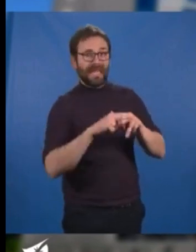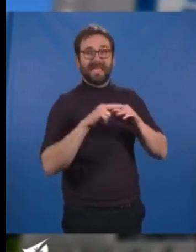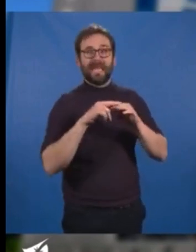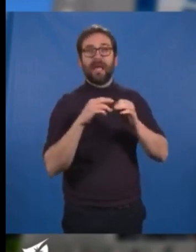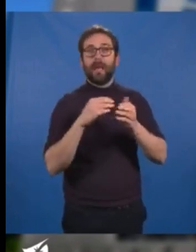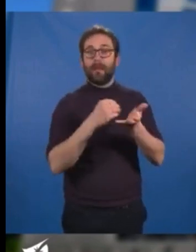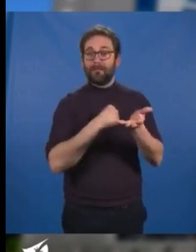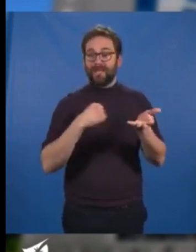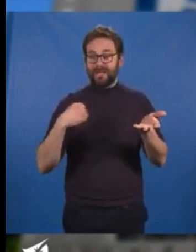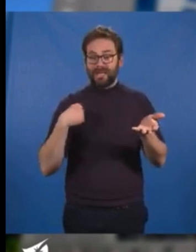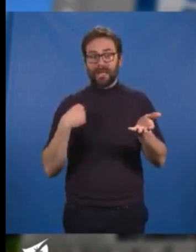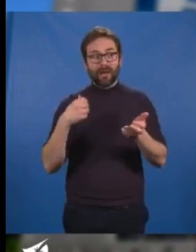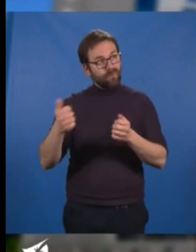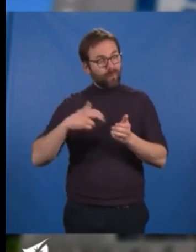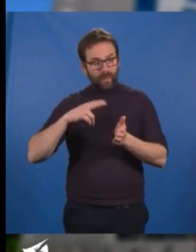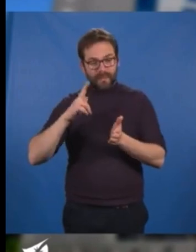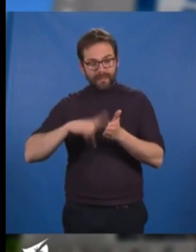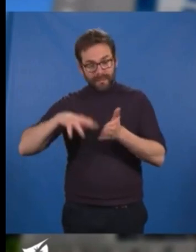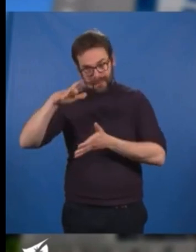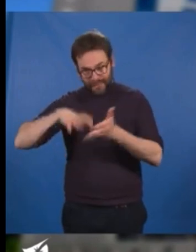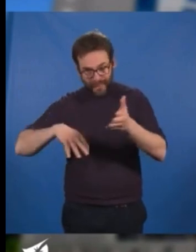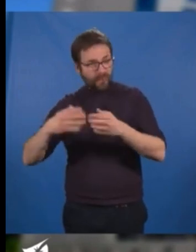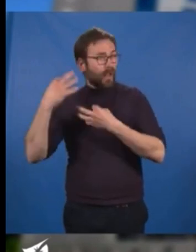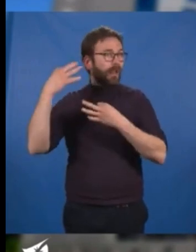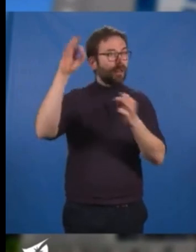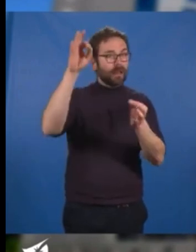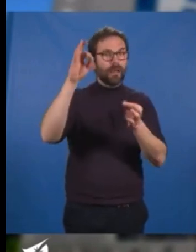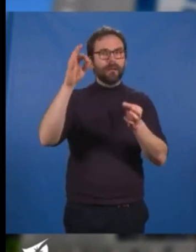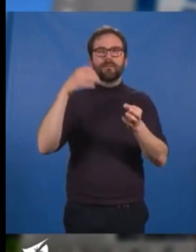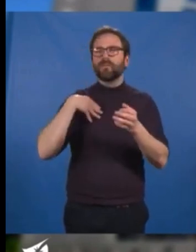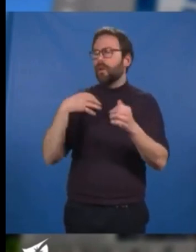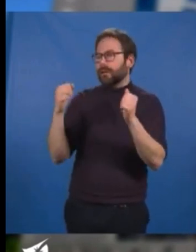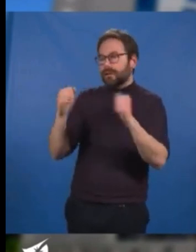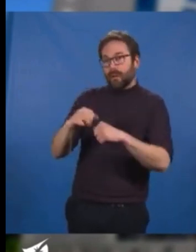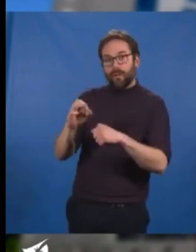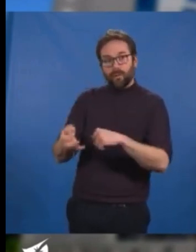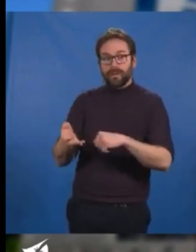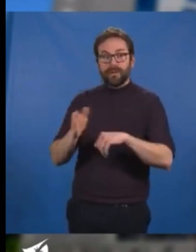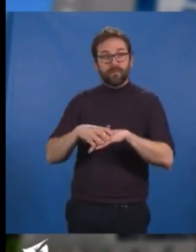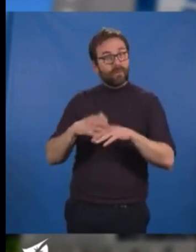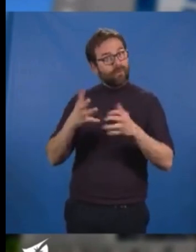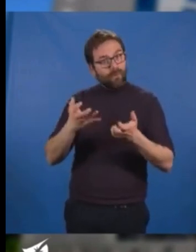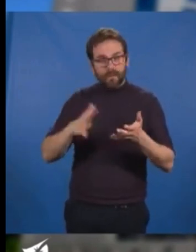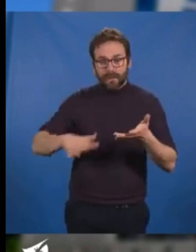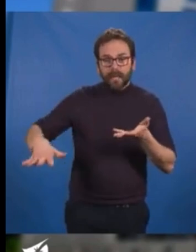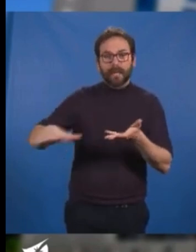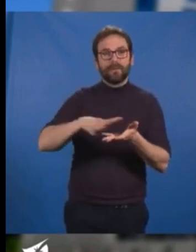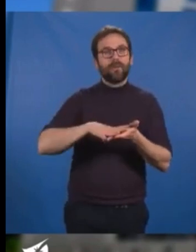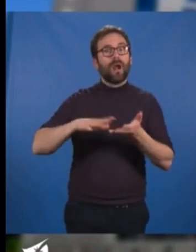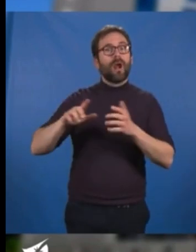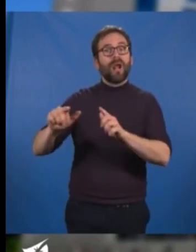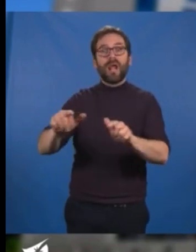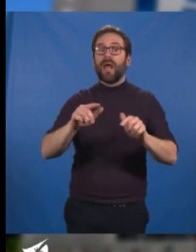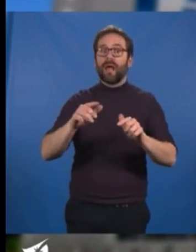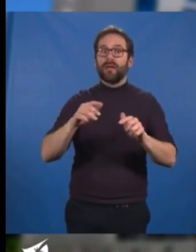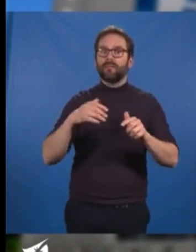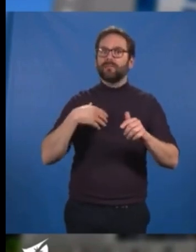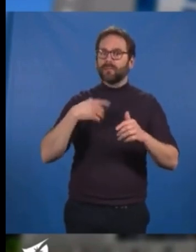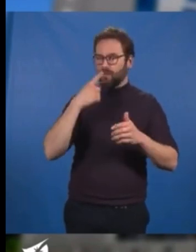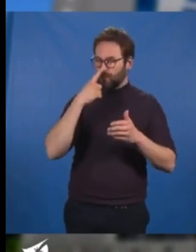peut que souscrire à cette alerte et appuyer votre demande afin qu'effectivement nous ayons sur notre territoire une dotation